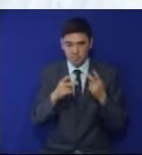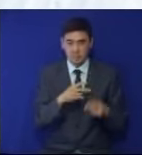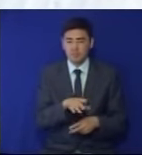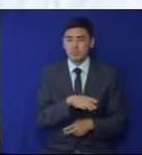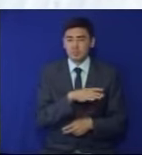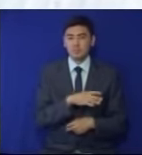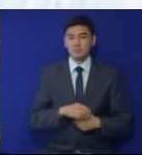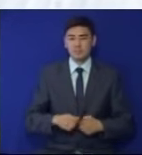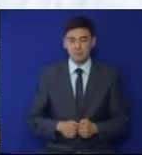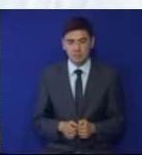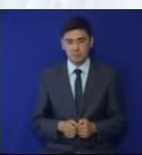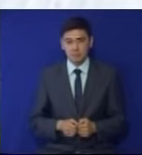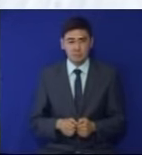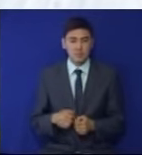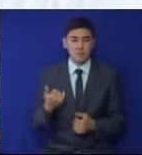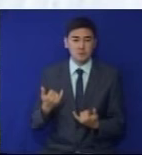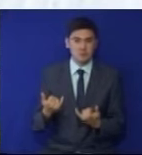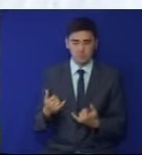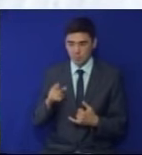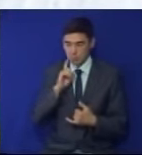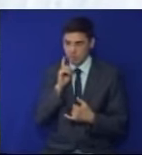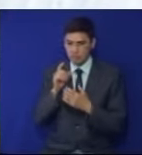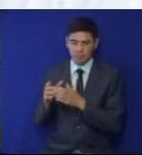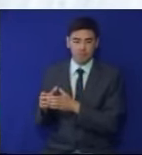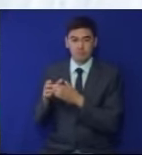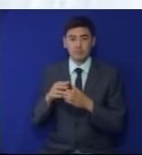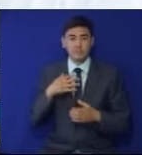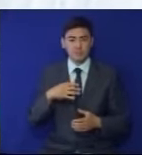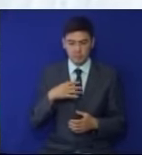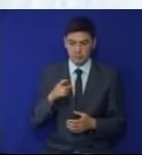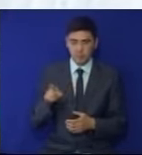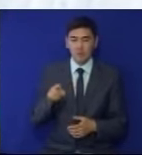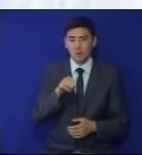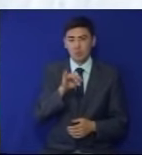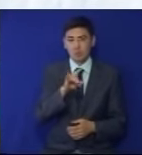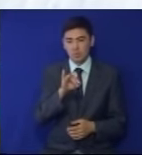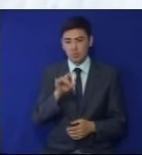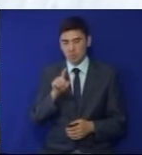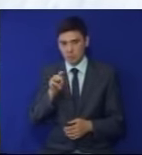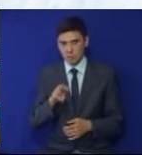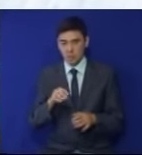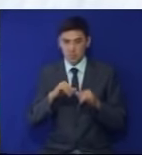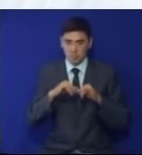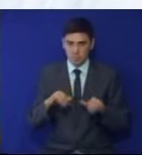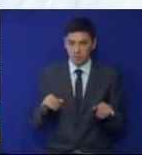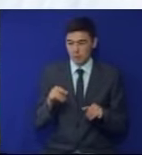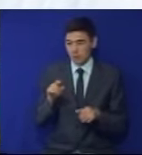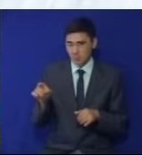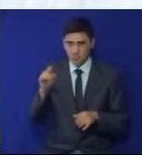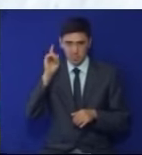мақсаты жас өлкетанушылар мен балалардың туризмін дамыту, балаларды экологиялық білімге